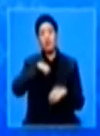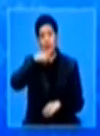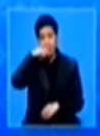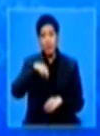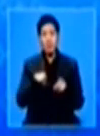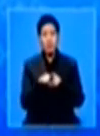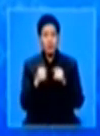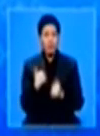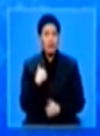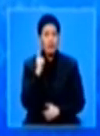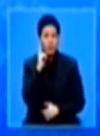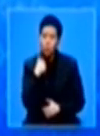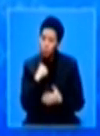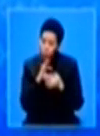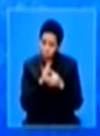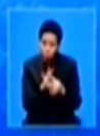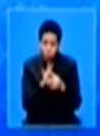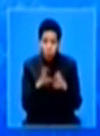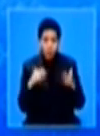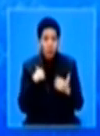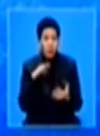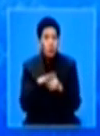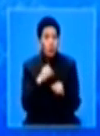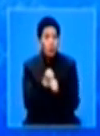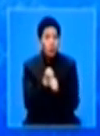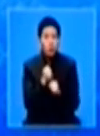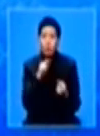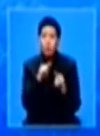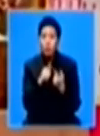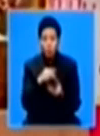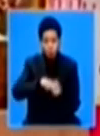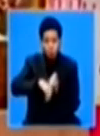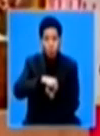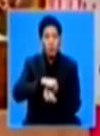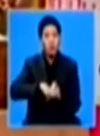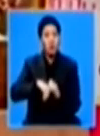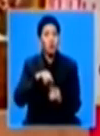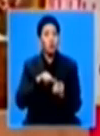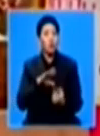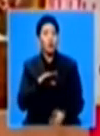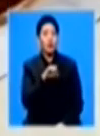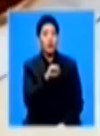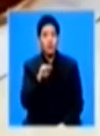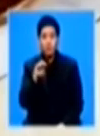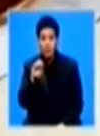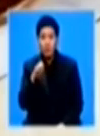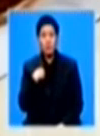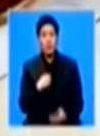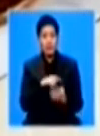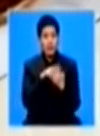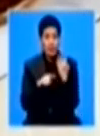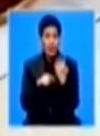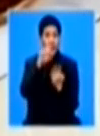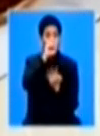ยเหลือขณะที่การแก้ไขปัญหาการค้ามนุษย์หรือ IUU รัฐบาลก็เดินหน้าทำอย่างต่อเนื่องทั้งนี้ก็ต้องขอบคุณ